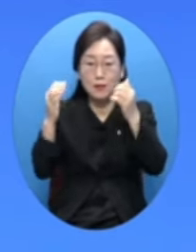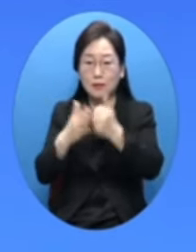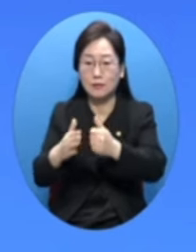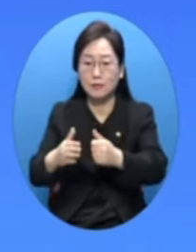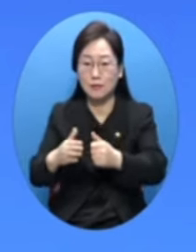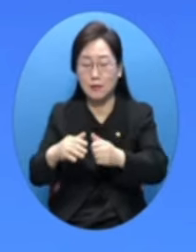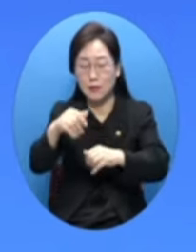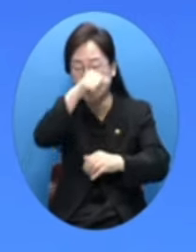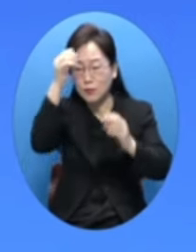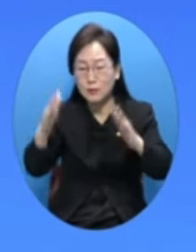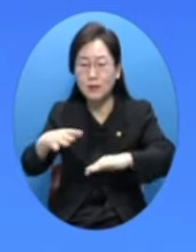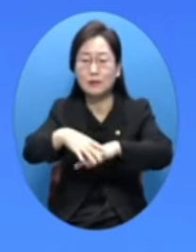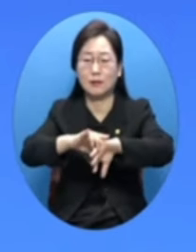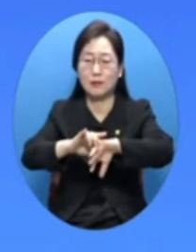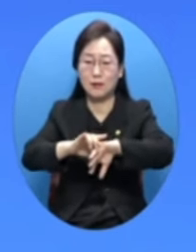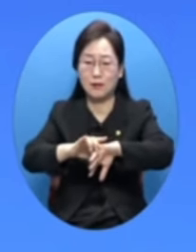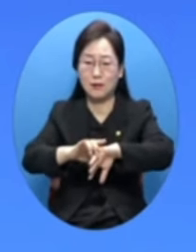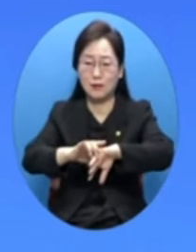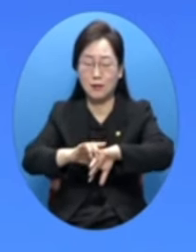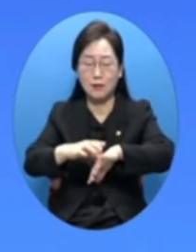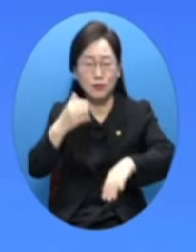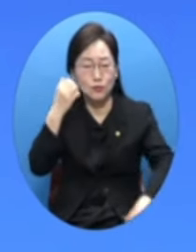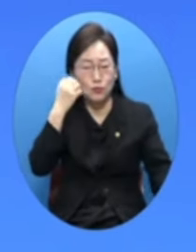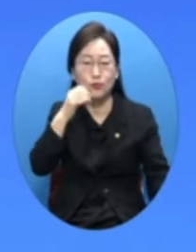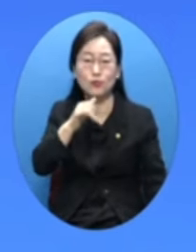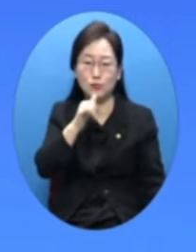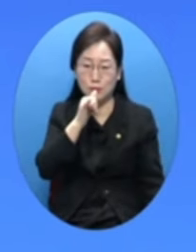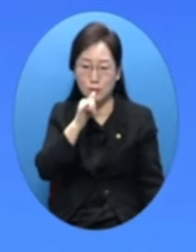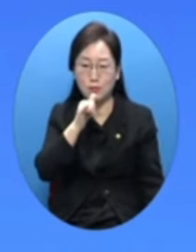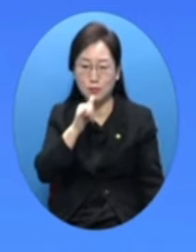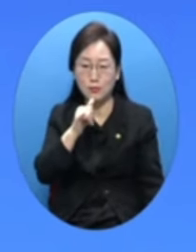장애의 고통을 앓고 살아가는 사람들,